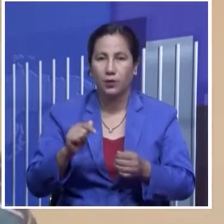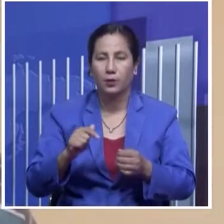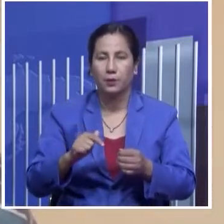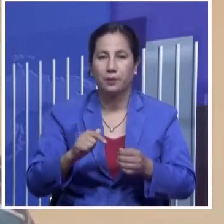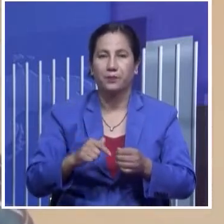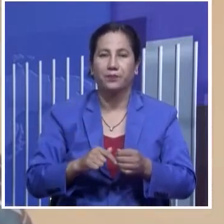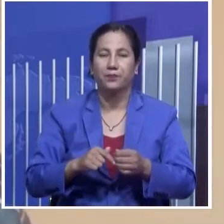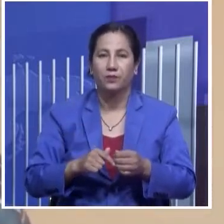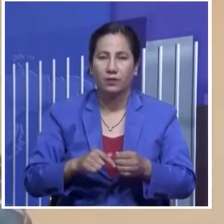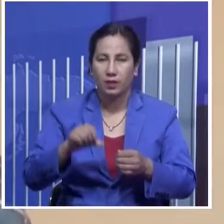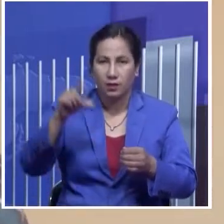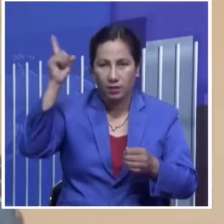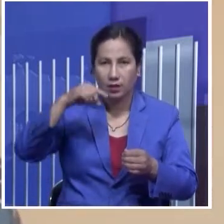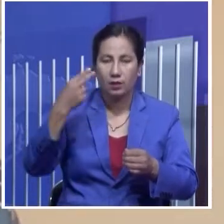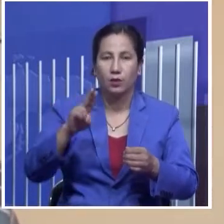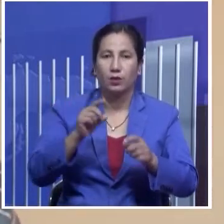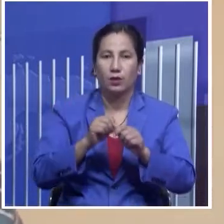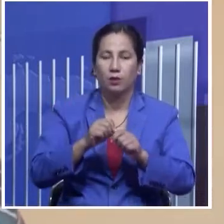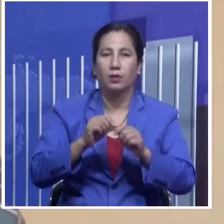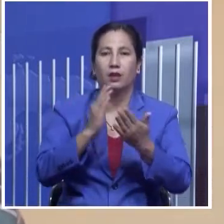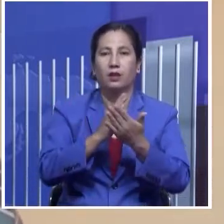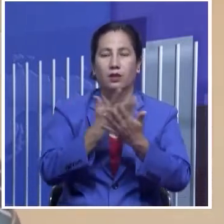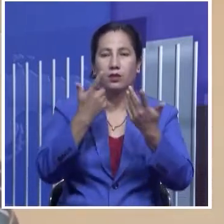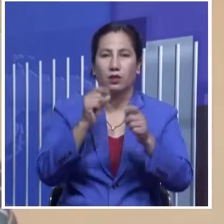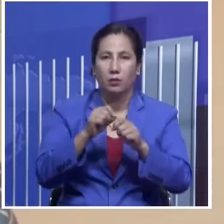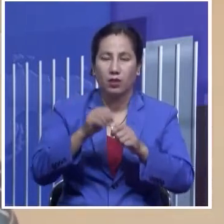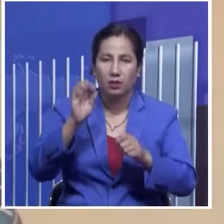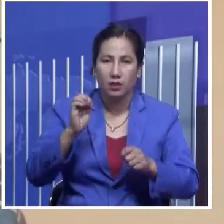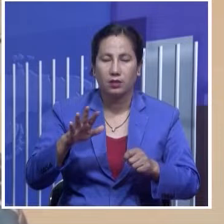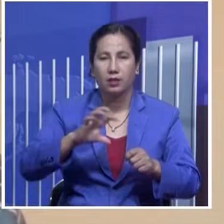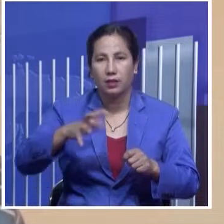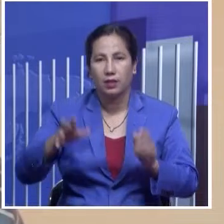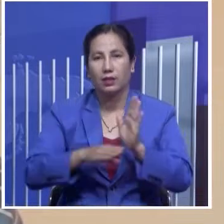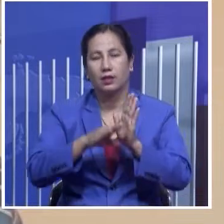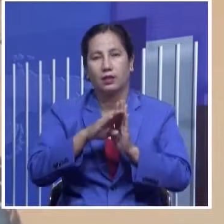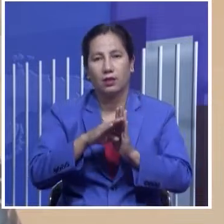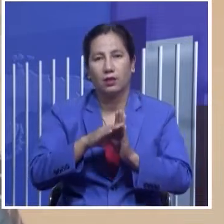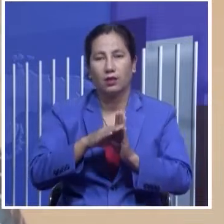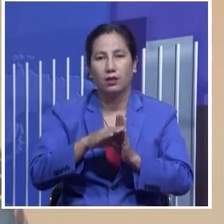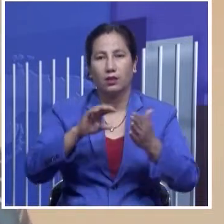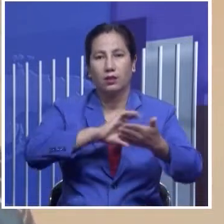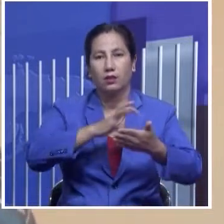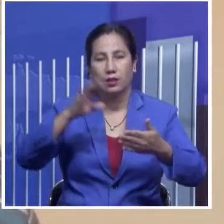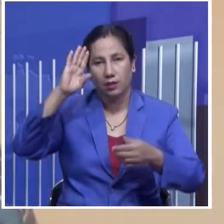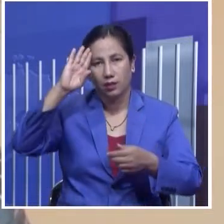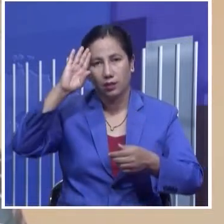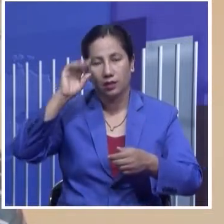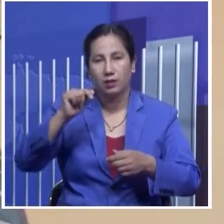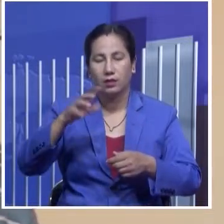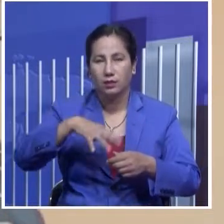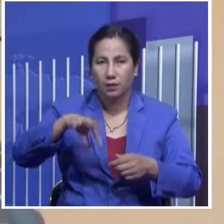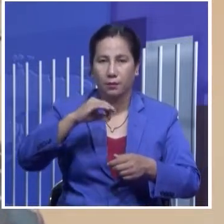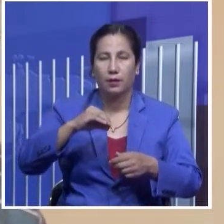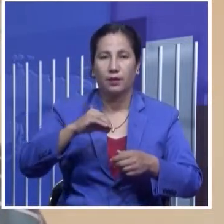भएको ठाउँमा तत्काल मर्मत तार जारी लगायत कसरी मर्मत हुन्छ यसतर्फ स्थानीय तह अनि प्रदेश सरकार र यहाँ रहेका सङ्घीय